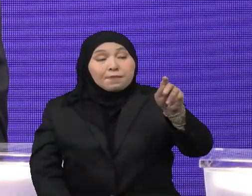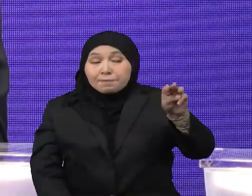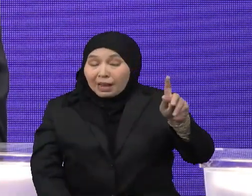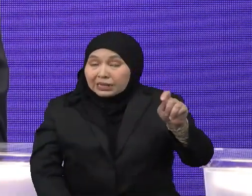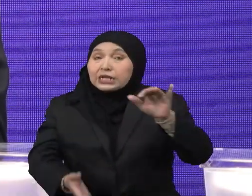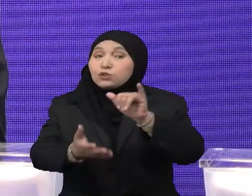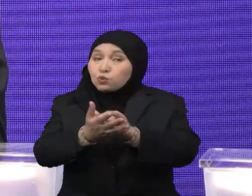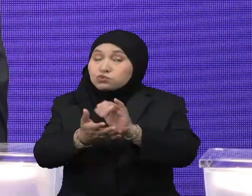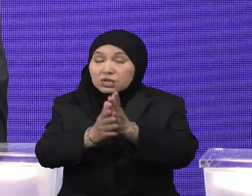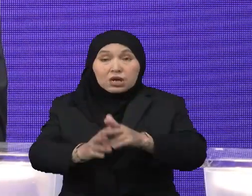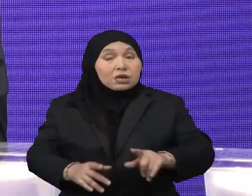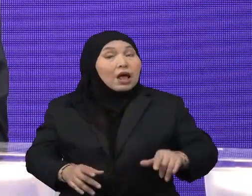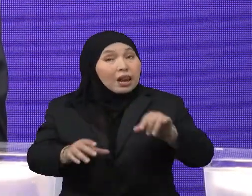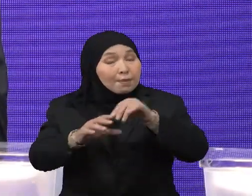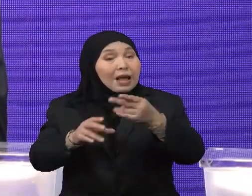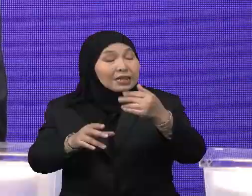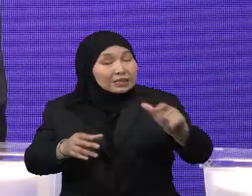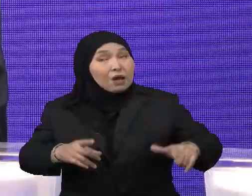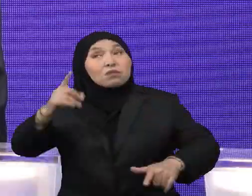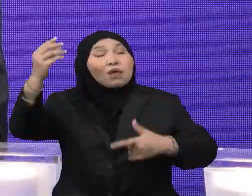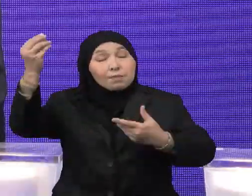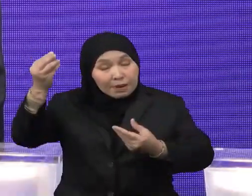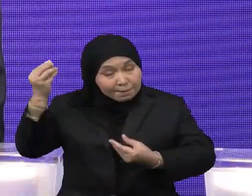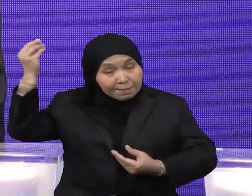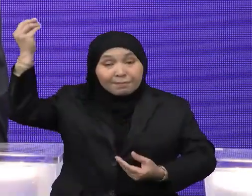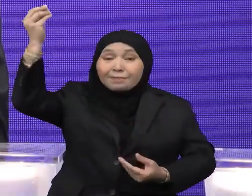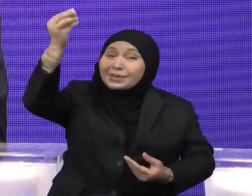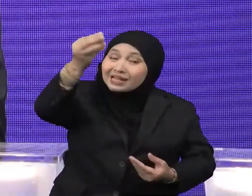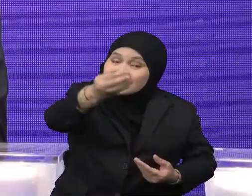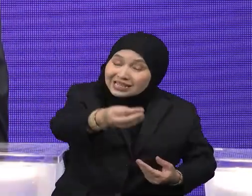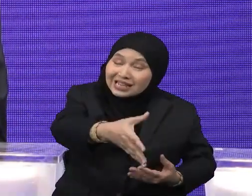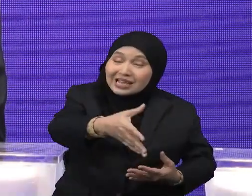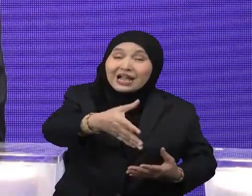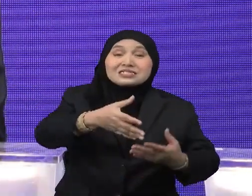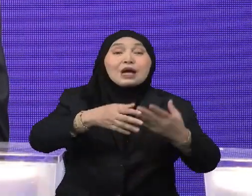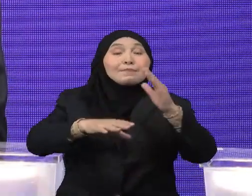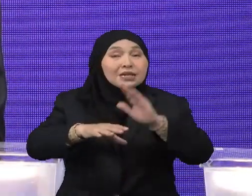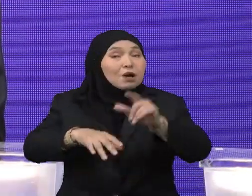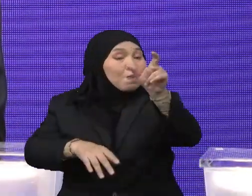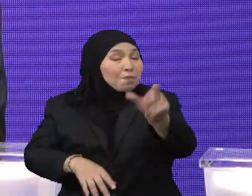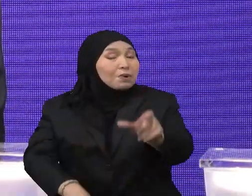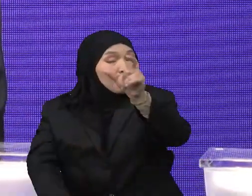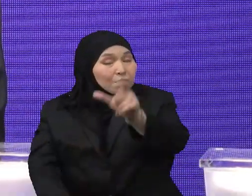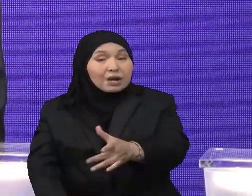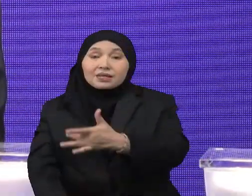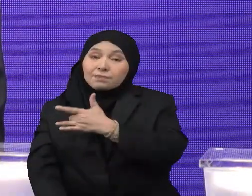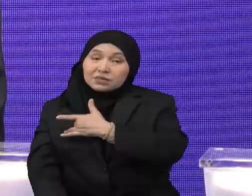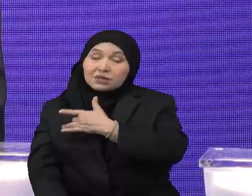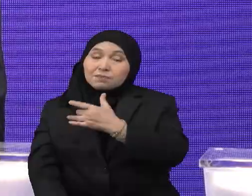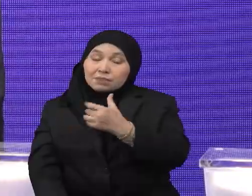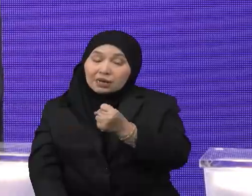hal ini Allah Subhanahu Wa Ta'ala memberikan kurniaannya kepada orang-orang yang beriman